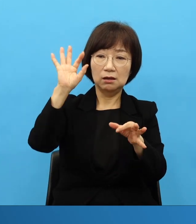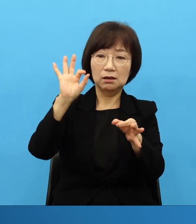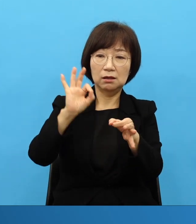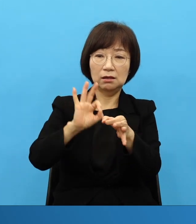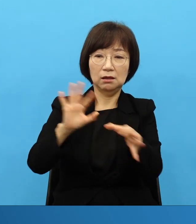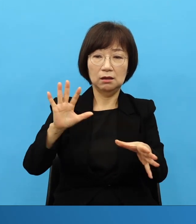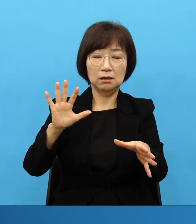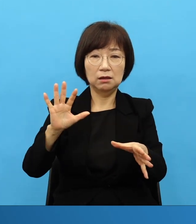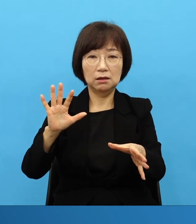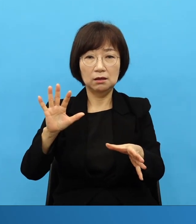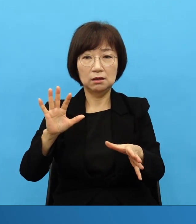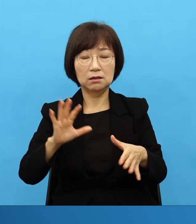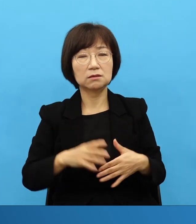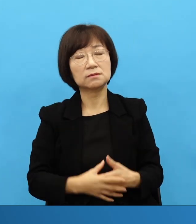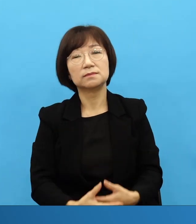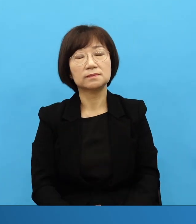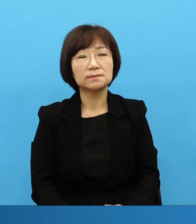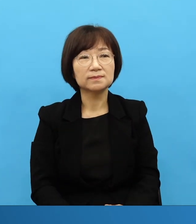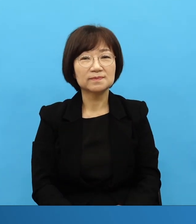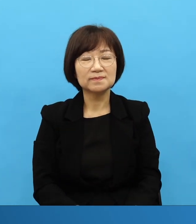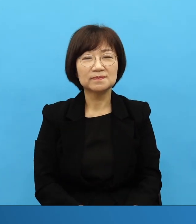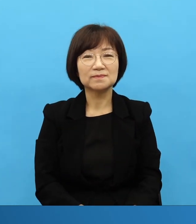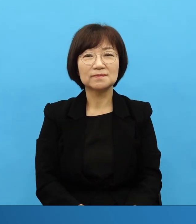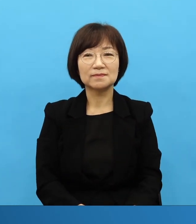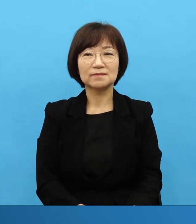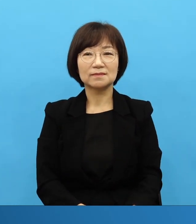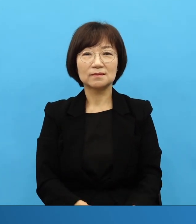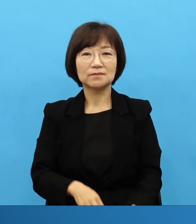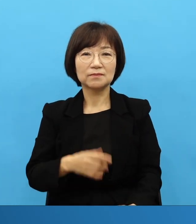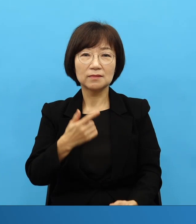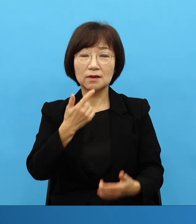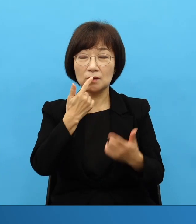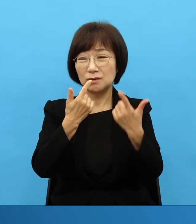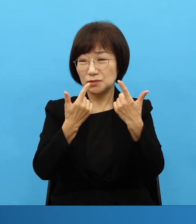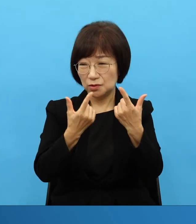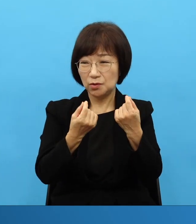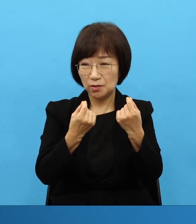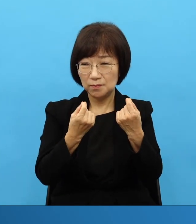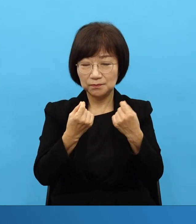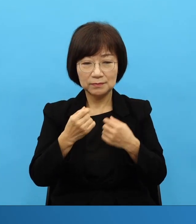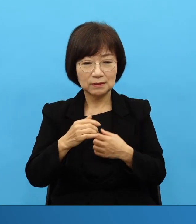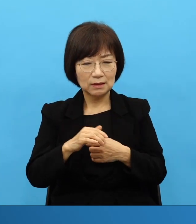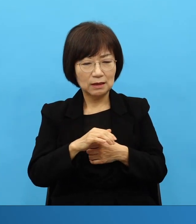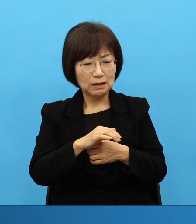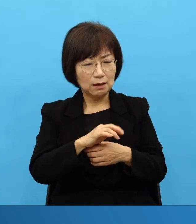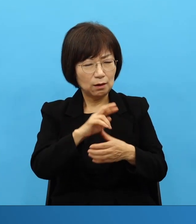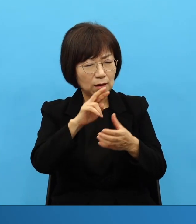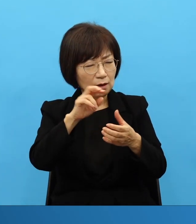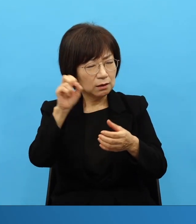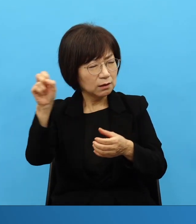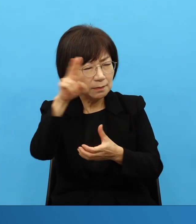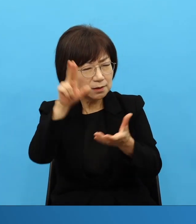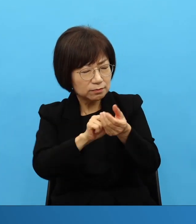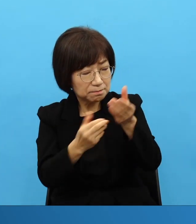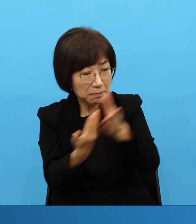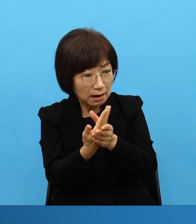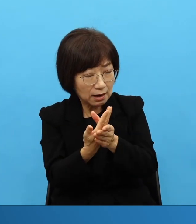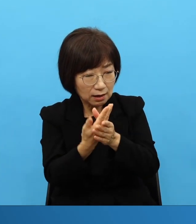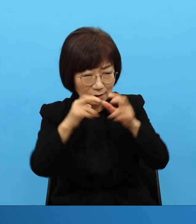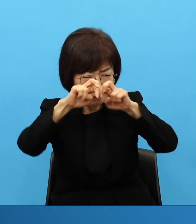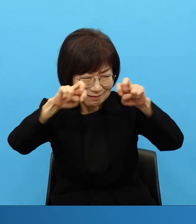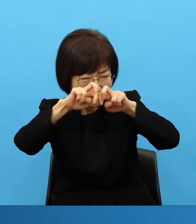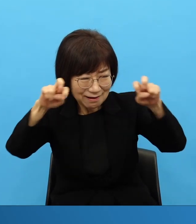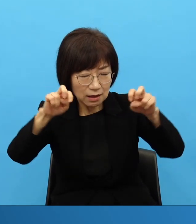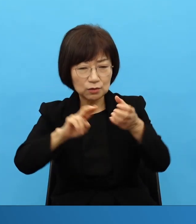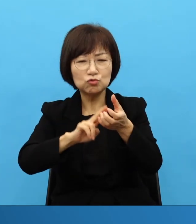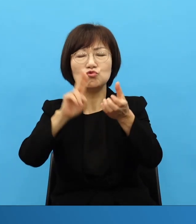perished? 그건 한 예고요 우리에게 굉장히 중요한 숨은 영적 배경이 있습니다 Those are just small examples, but we have a 알지도